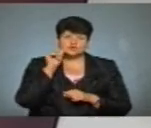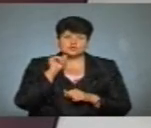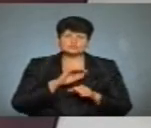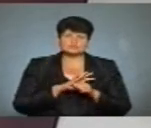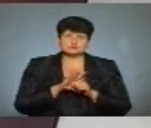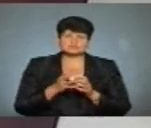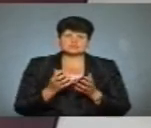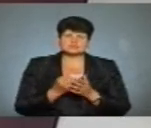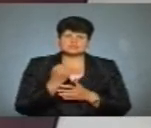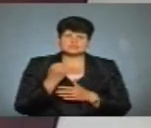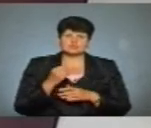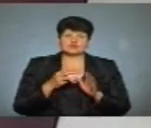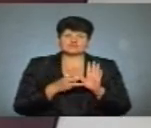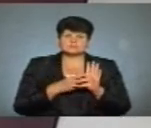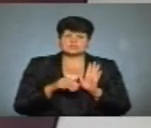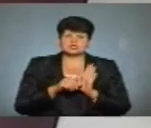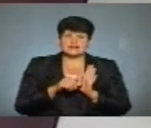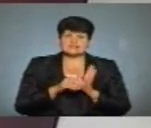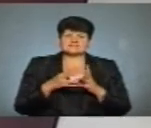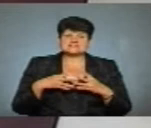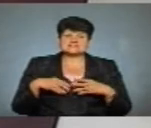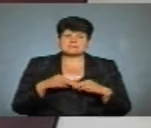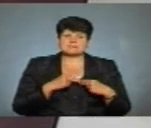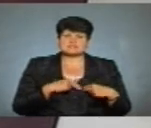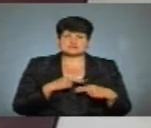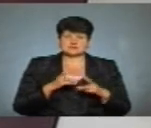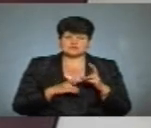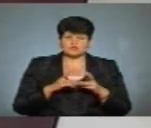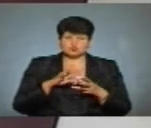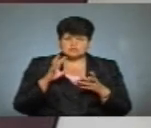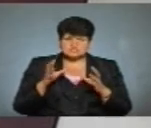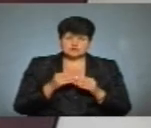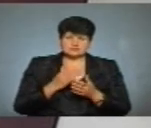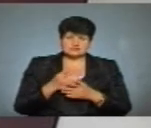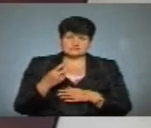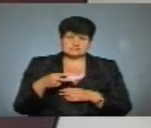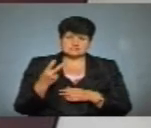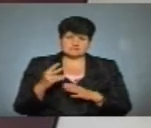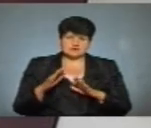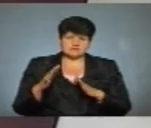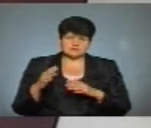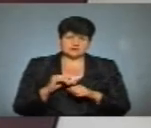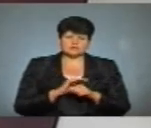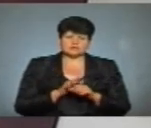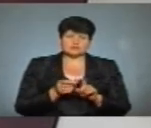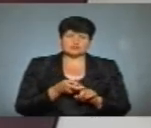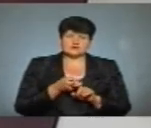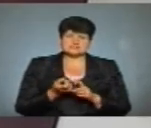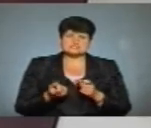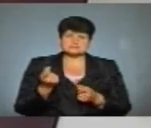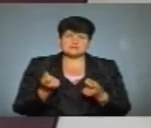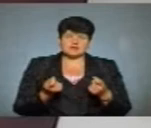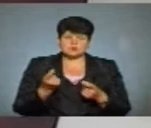COVID-19 підтвердили також у 8 членів сімей працівників заводу. Загалом зараз є 22 випадки коронавірусу, пов'язаних зі спалахом